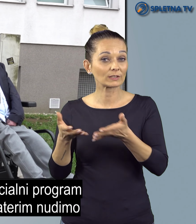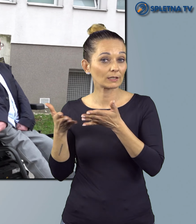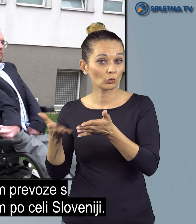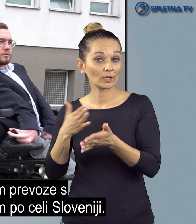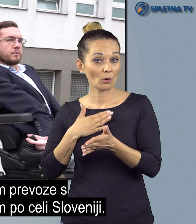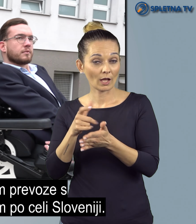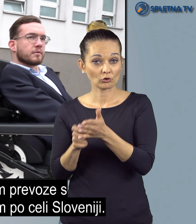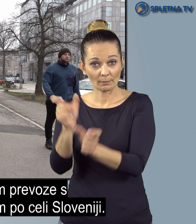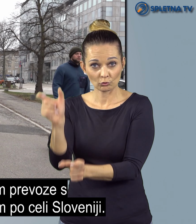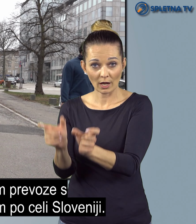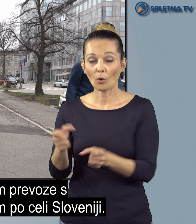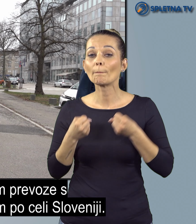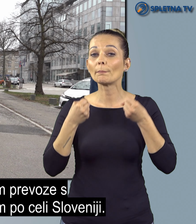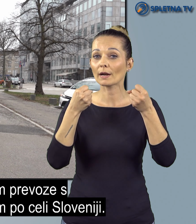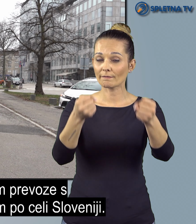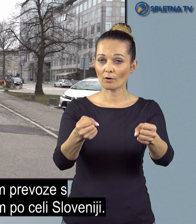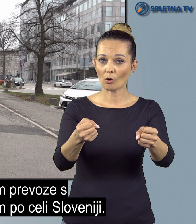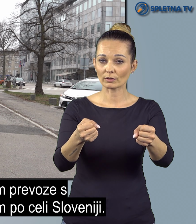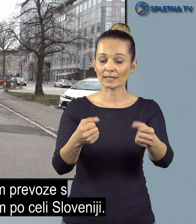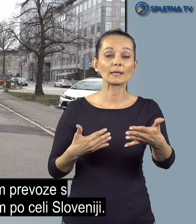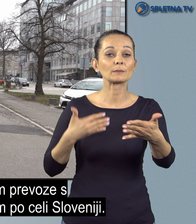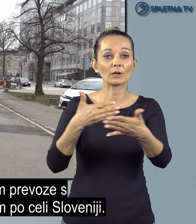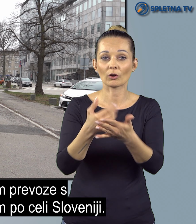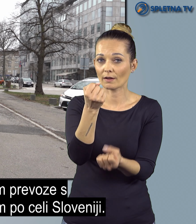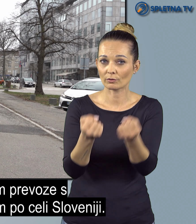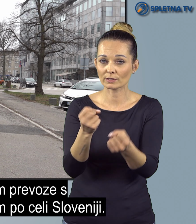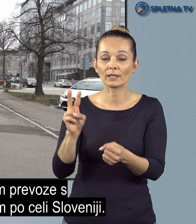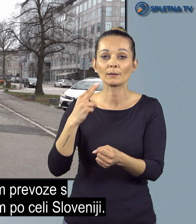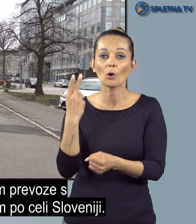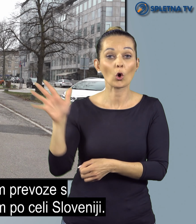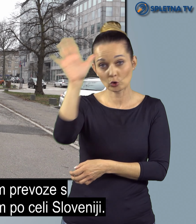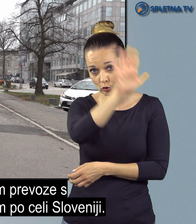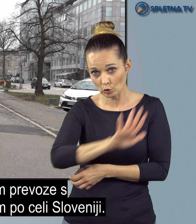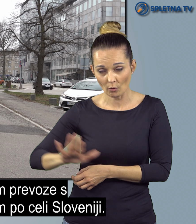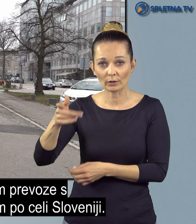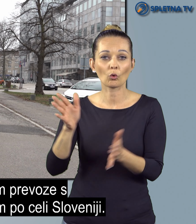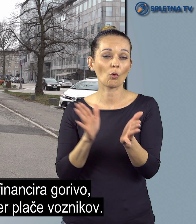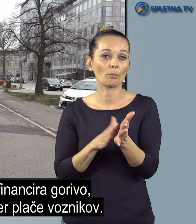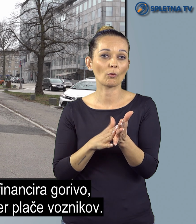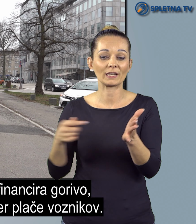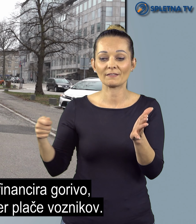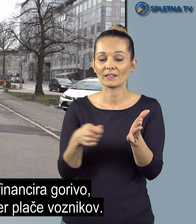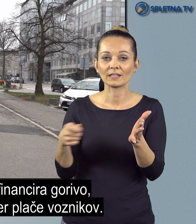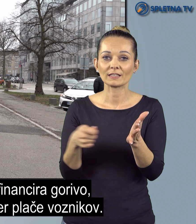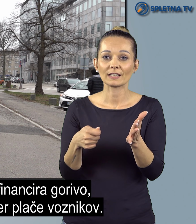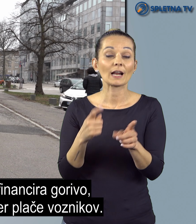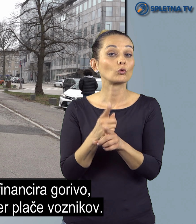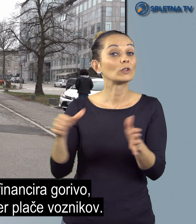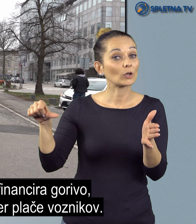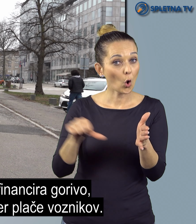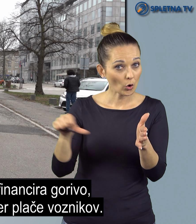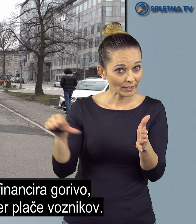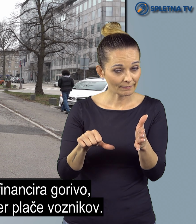katerim nudimo našim članom prevoze s prilagojenim vozilom po celi Sloveniji. Konkretno se to financira seveda